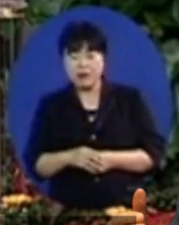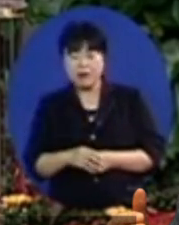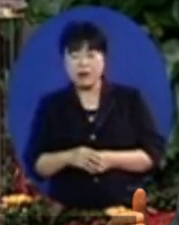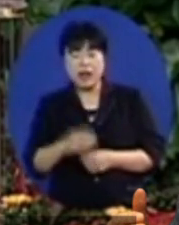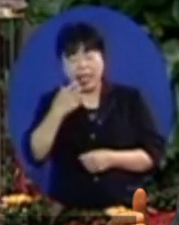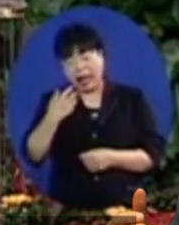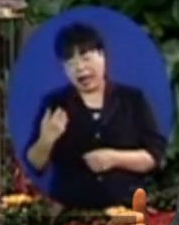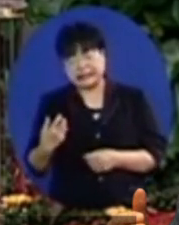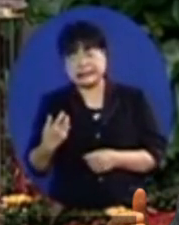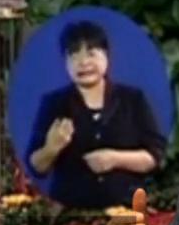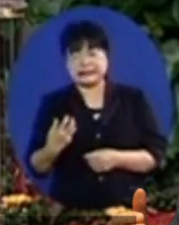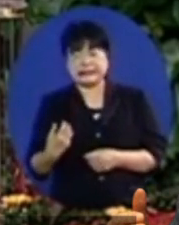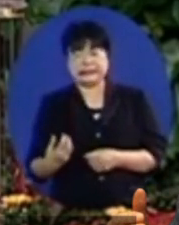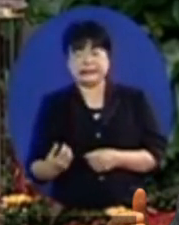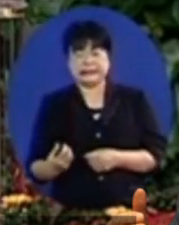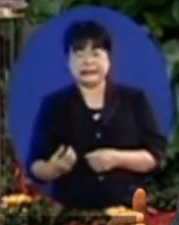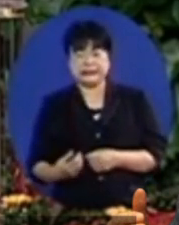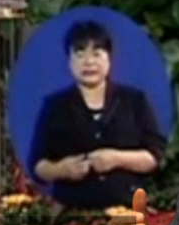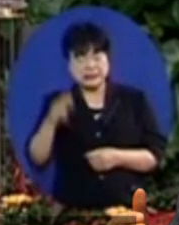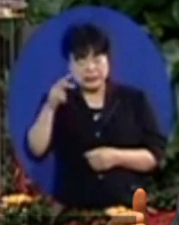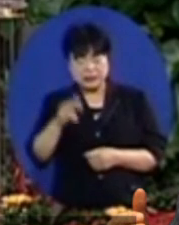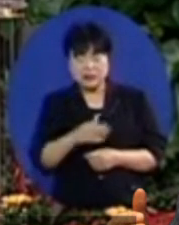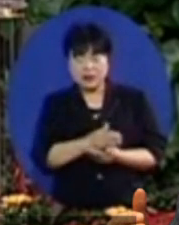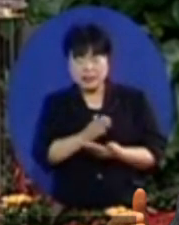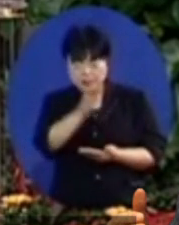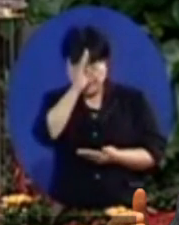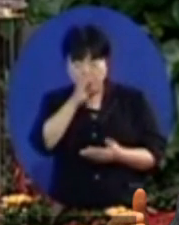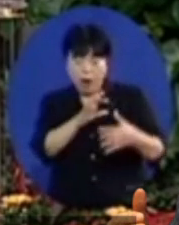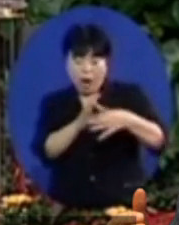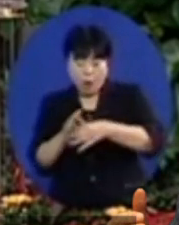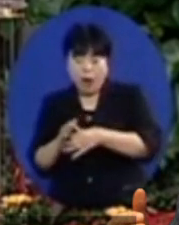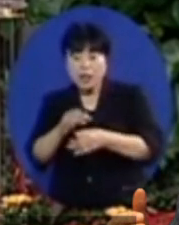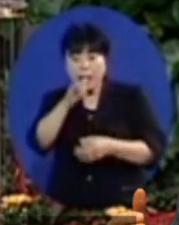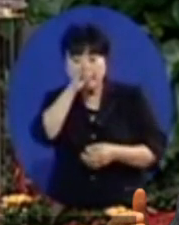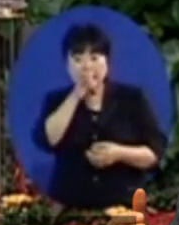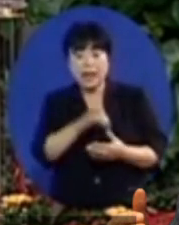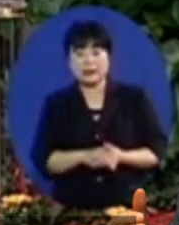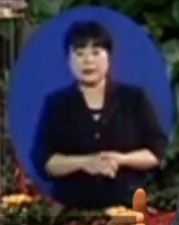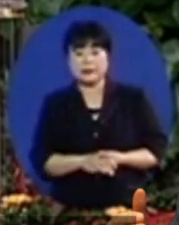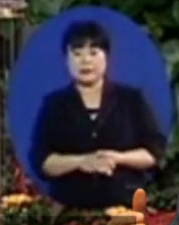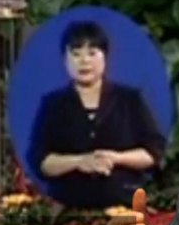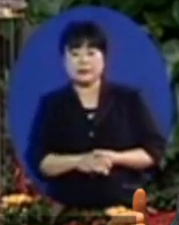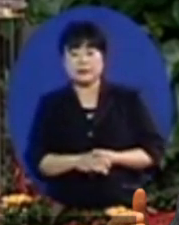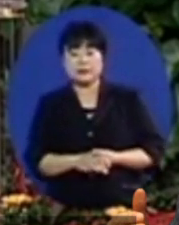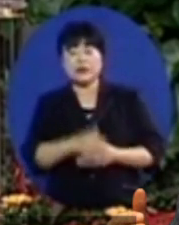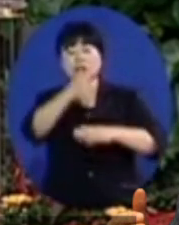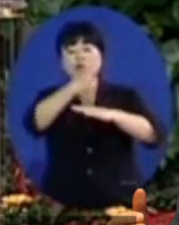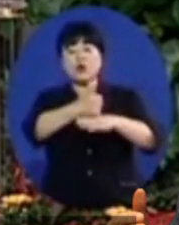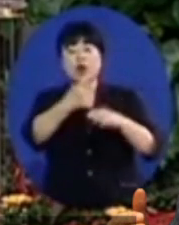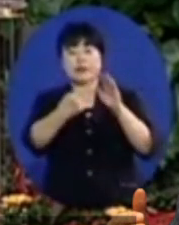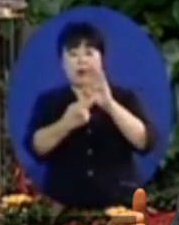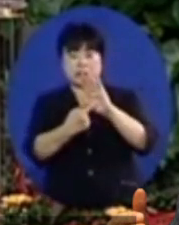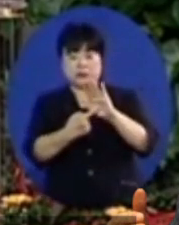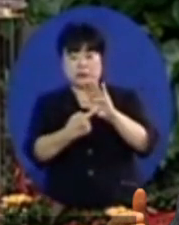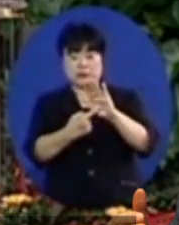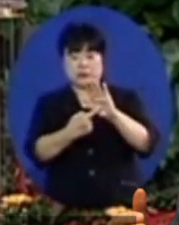간질, 알츠하이머 같은 질병과 직접적인 연관이 있다는 연구 결과를 발표했습니다. 우리가 건강한